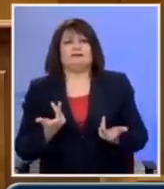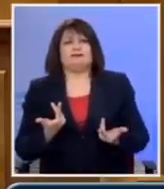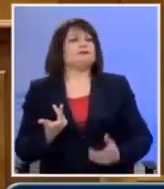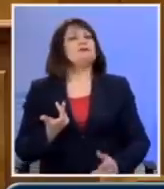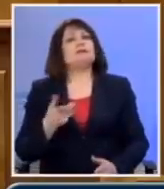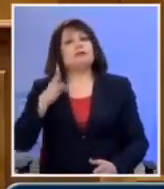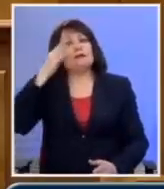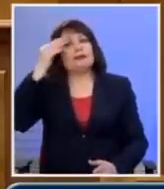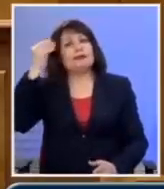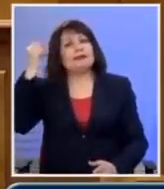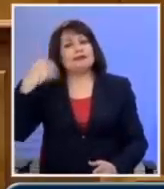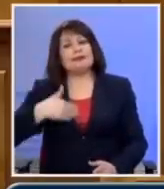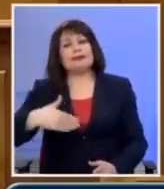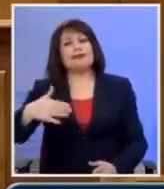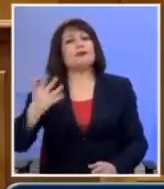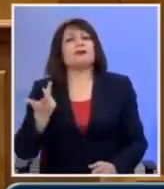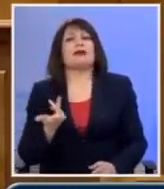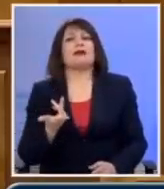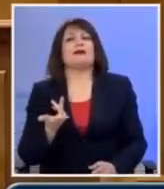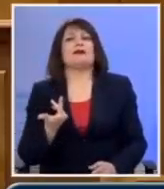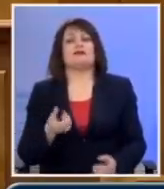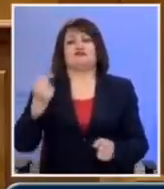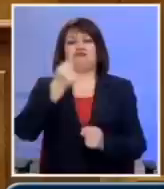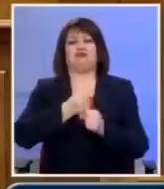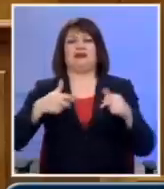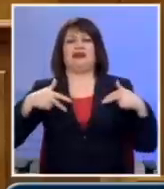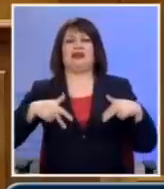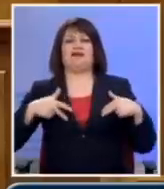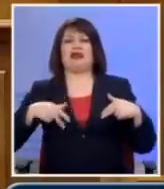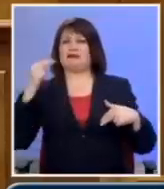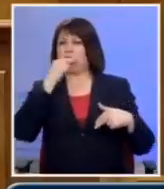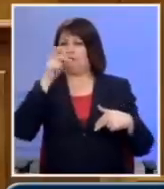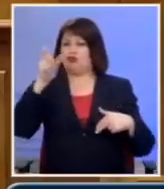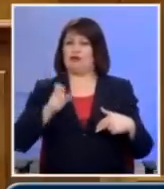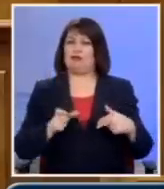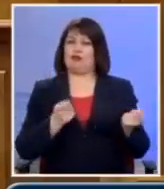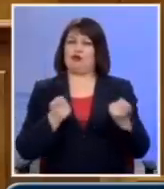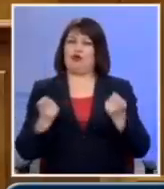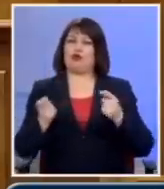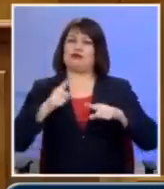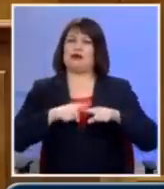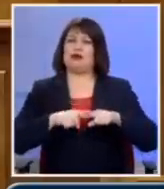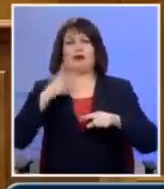την ξέχασε αυτή τη δέσμευση μόλις ανέλαβε την Πρωθυπουργία, τη διακυβέρνηση της χώρας?